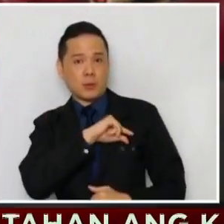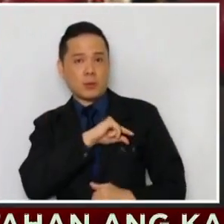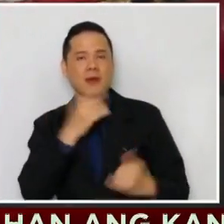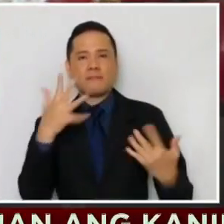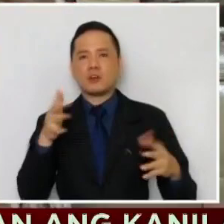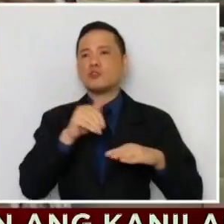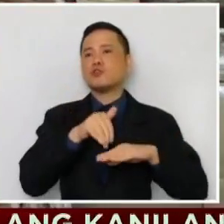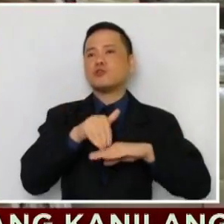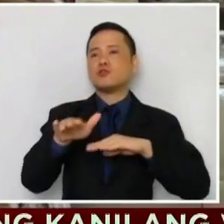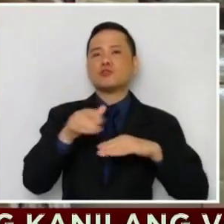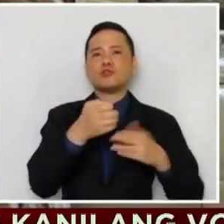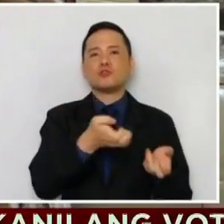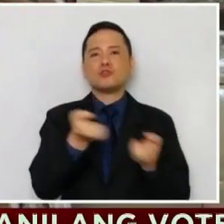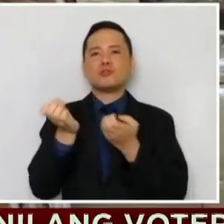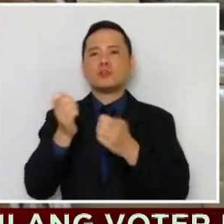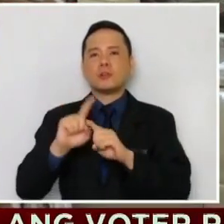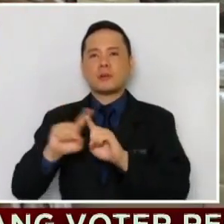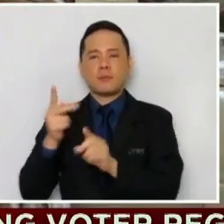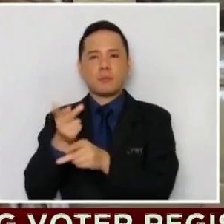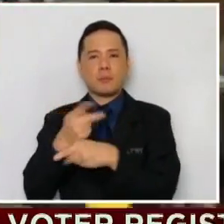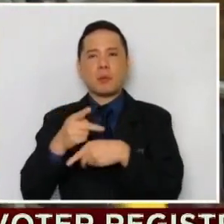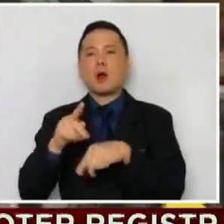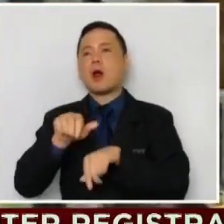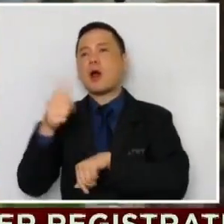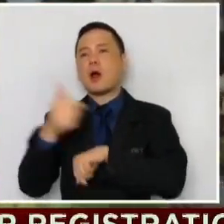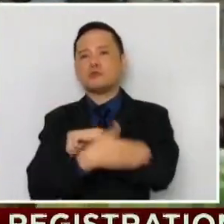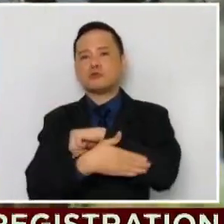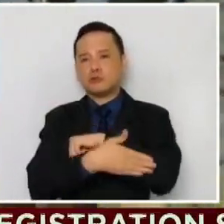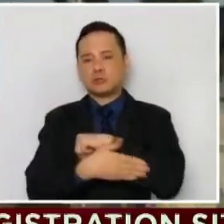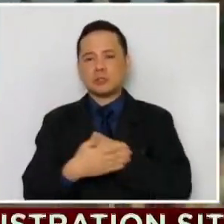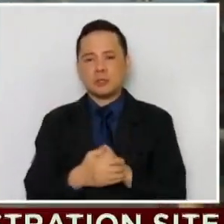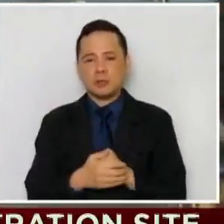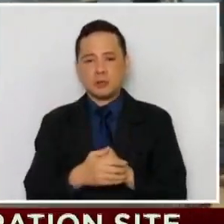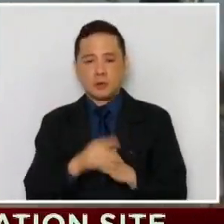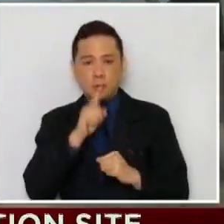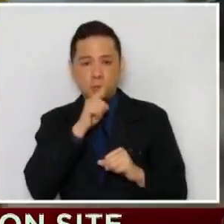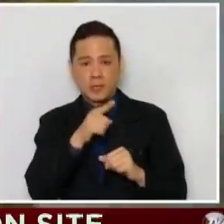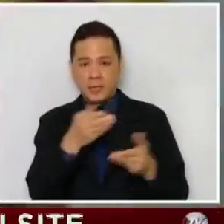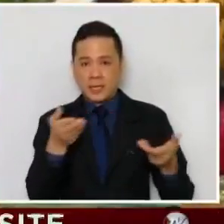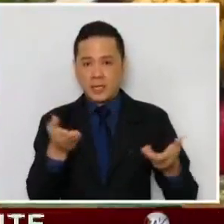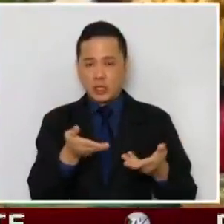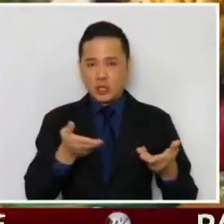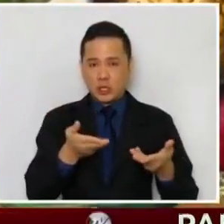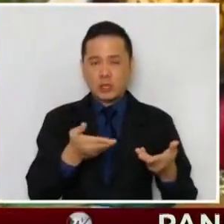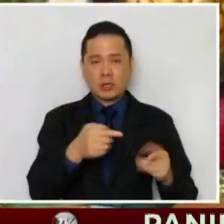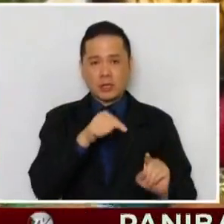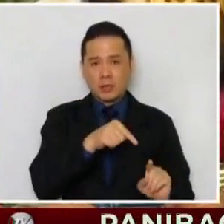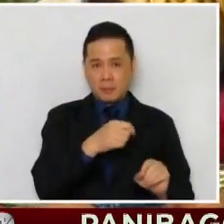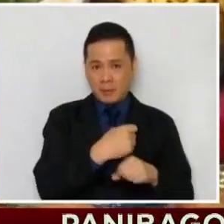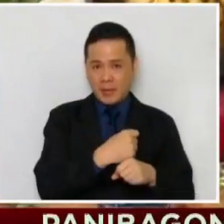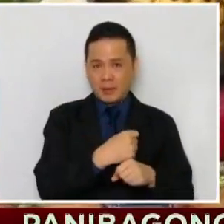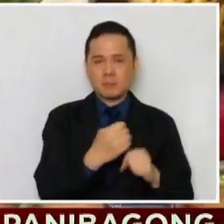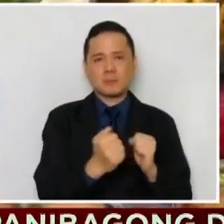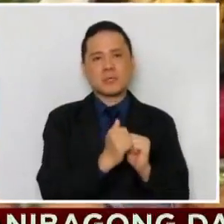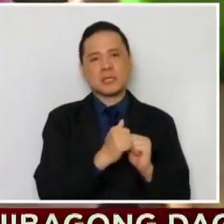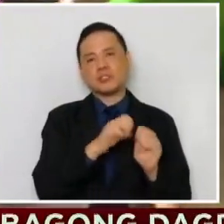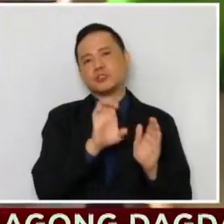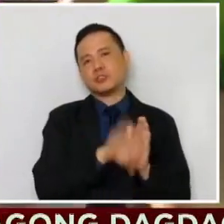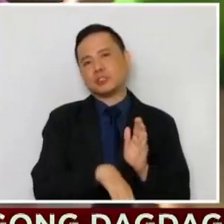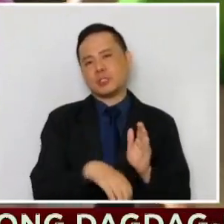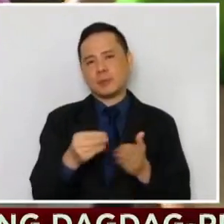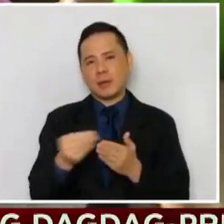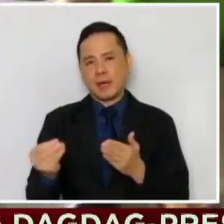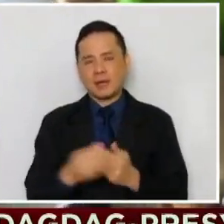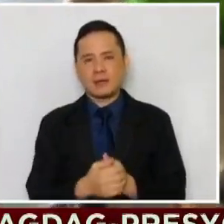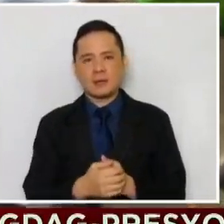mga produkto. Ngunit dahil direktang gawaan, mura itong mabibili. Ang maliliit na Santa Claus figurine nagsisimula ang presyo